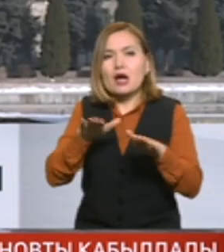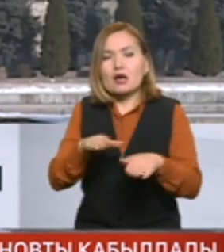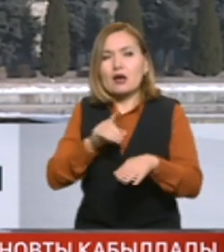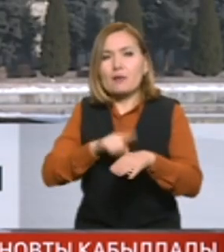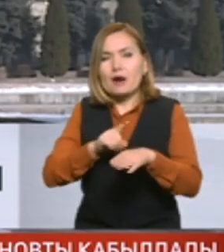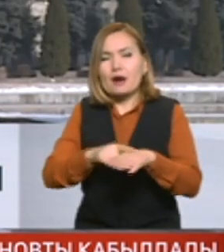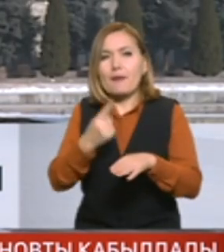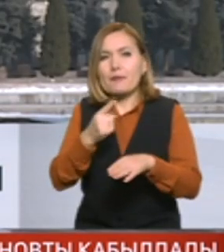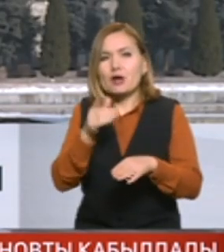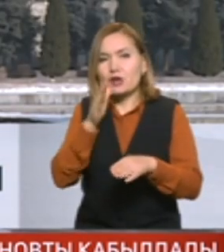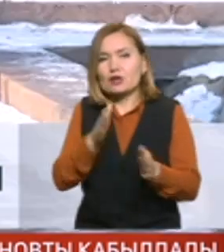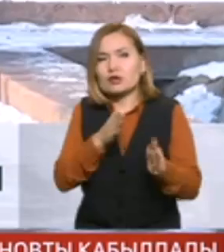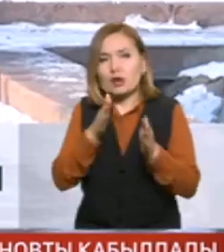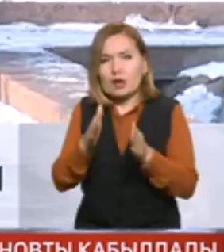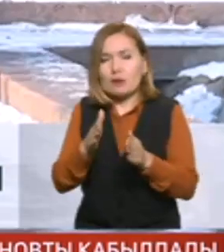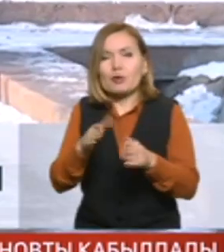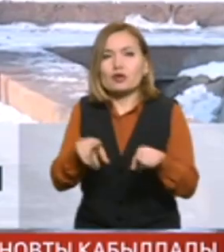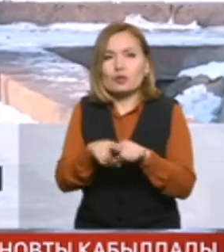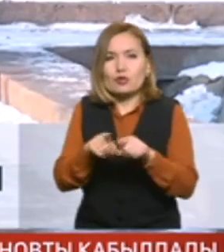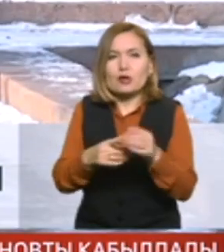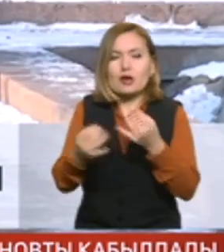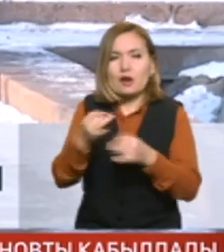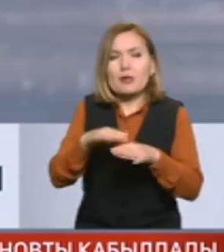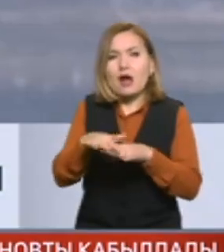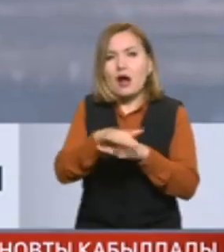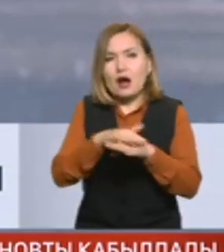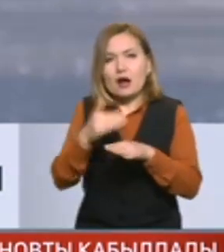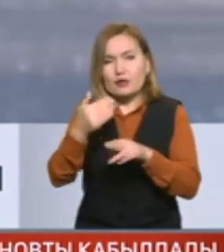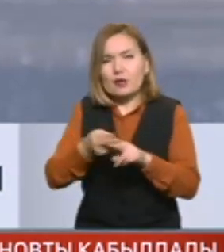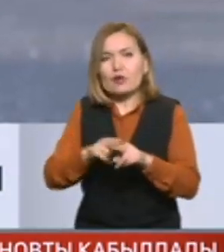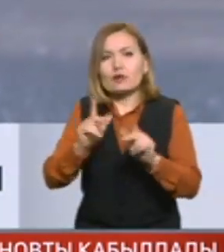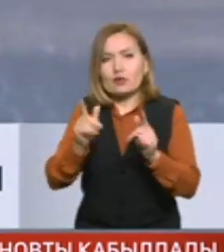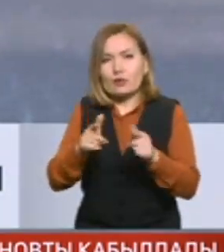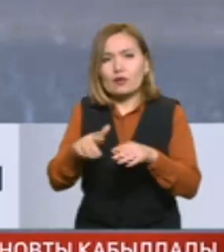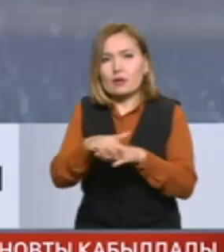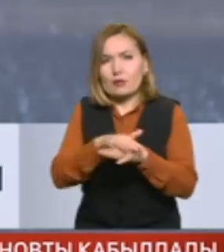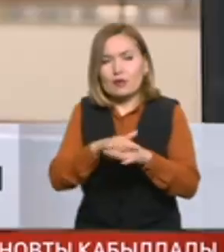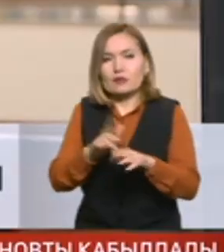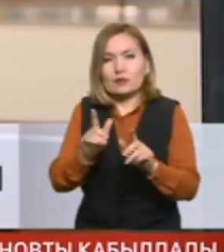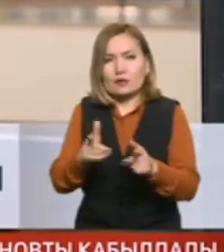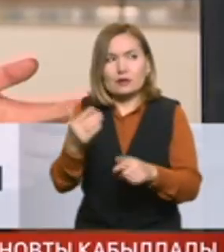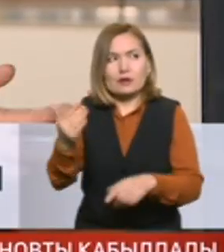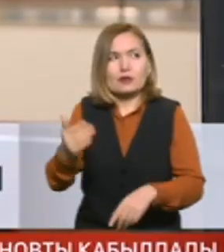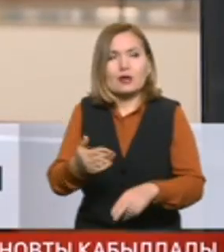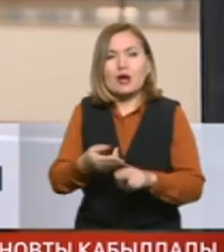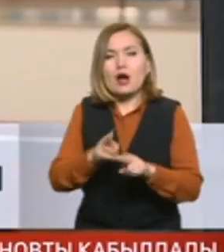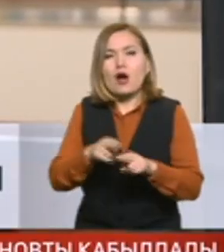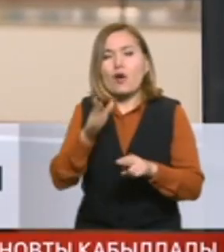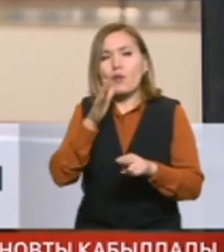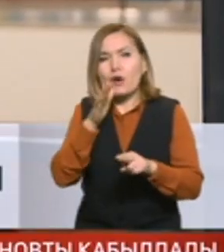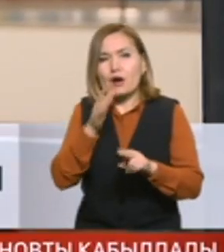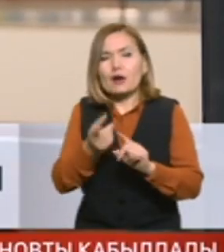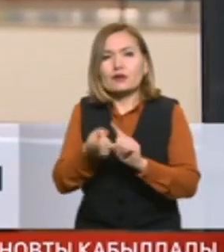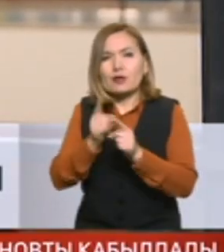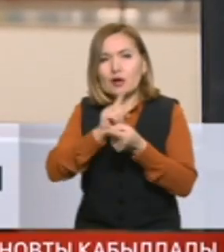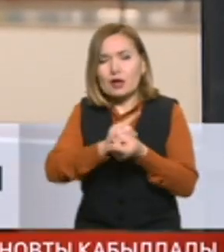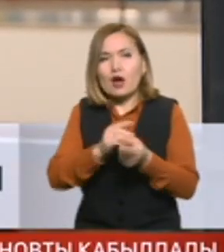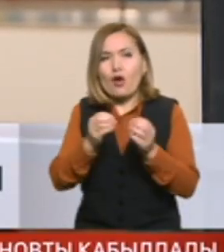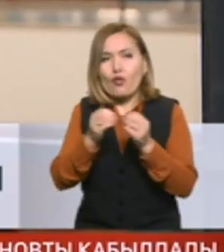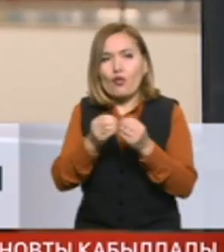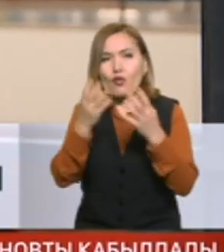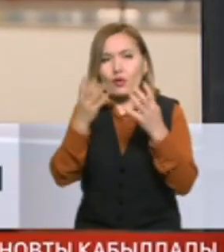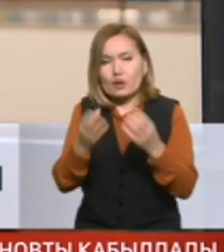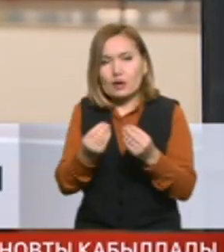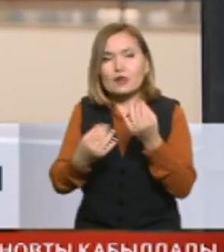уақытты 1 сағатқа кері шегеруді ұсынып жатыр. Халықтың басым бөлігі бұл бастаманы қолдап жатқан көрінеді. Сонымен уақыт белдеуін талқылауға 10 күн бар.